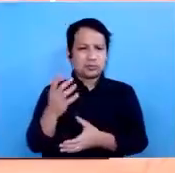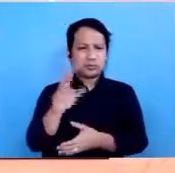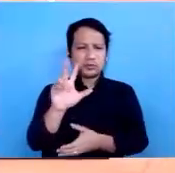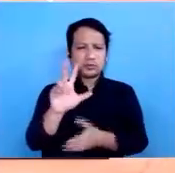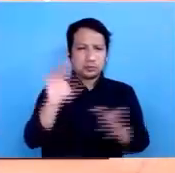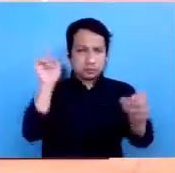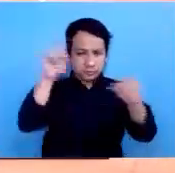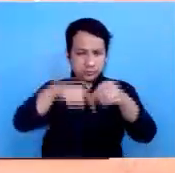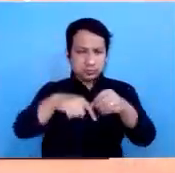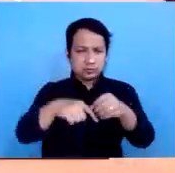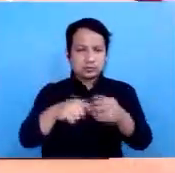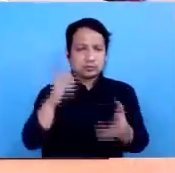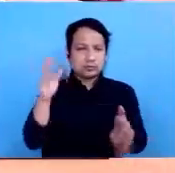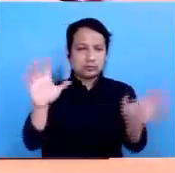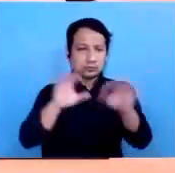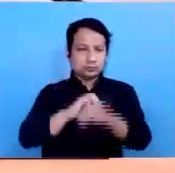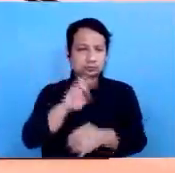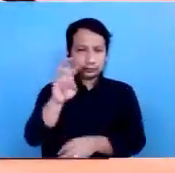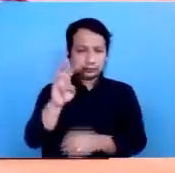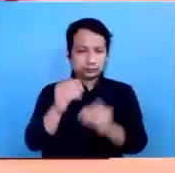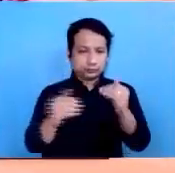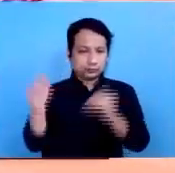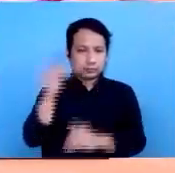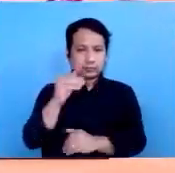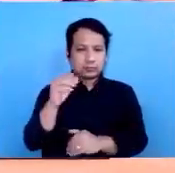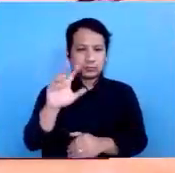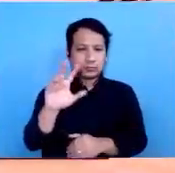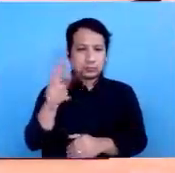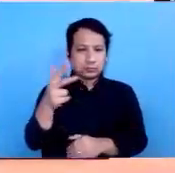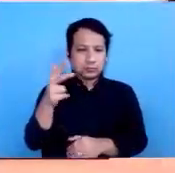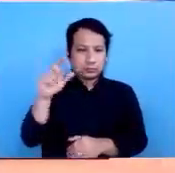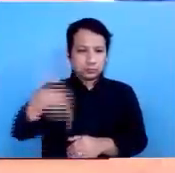para selyuhan ng 6-point lead ng Gin Kings sa third quarter.